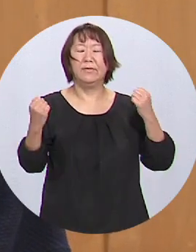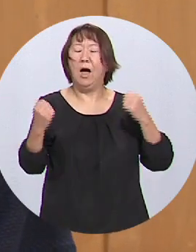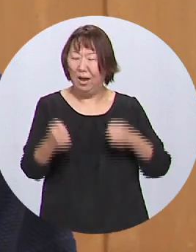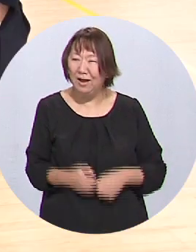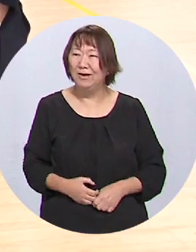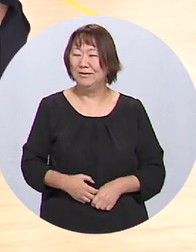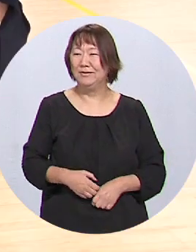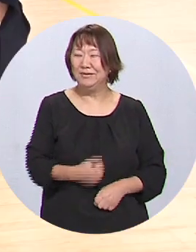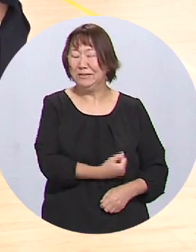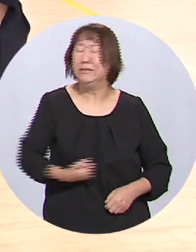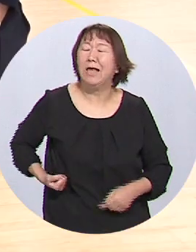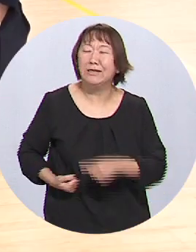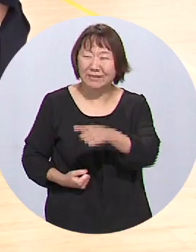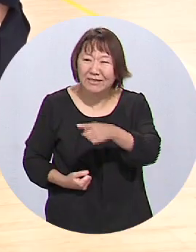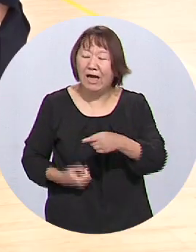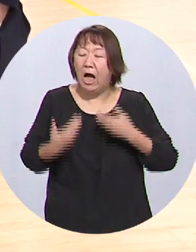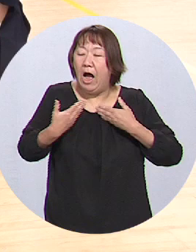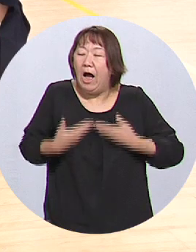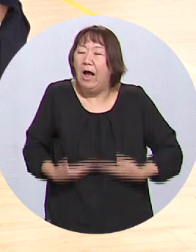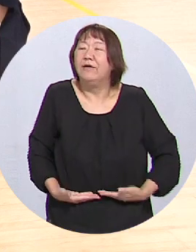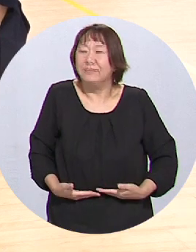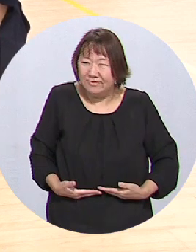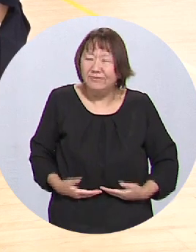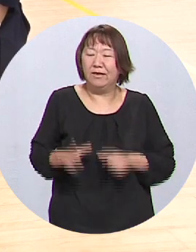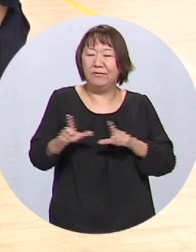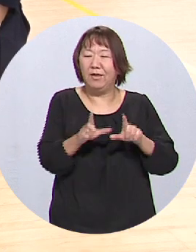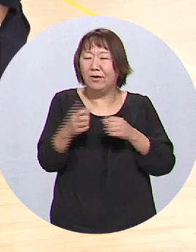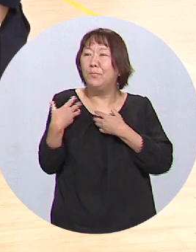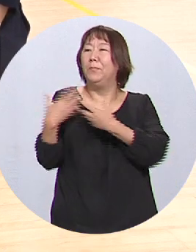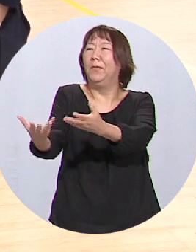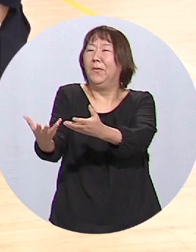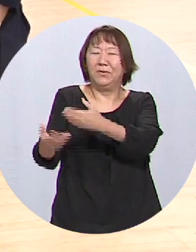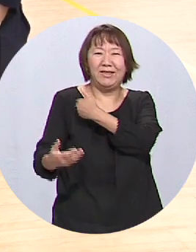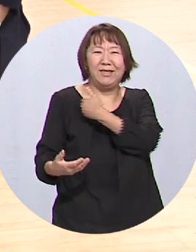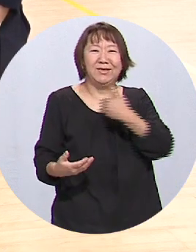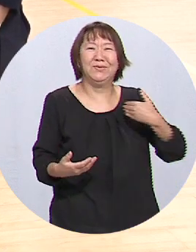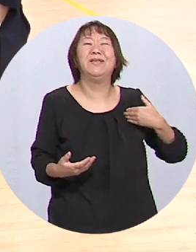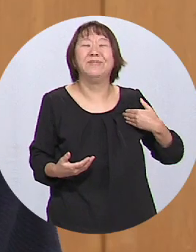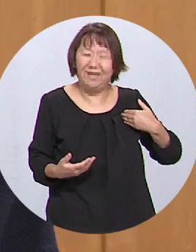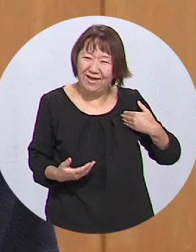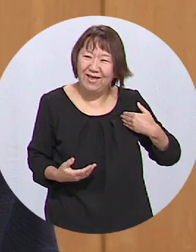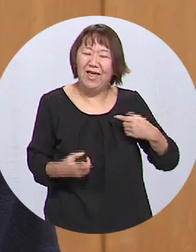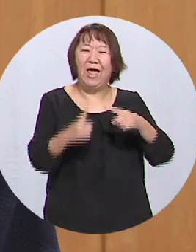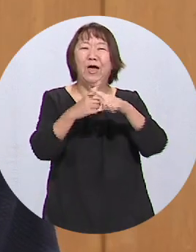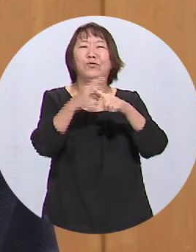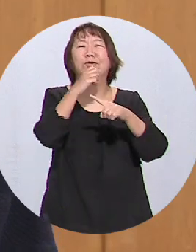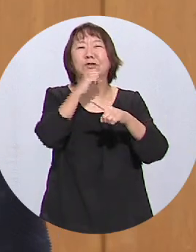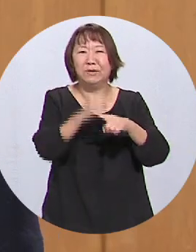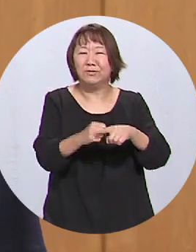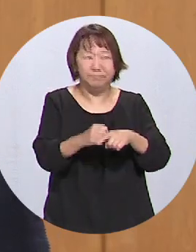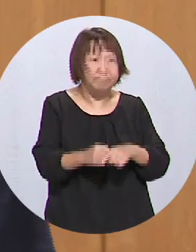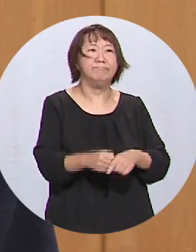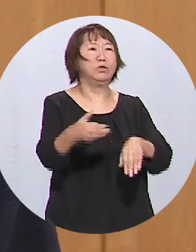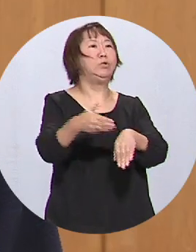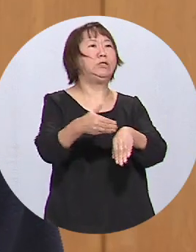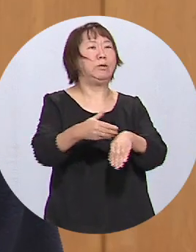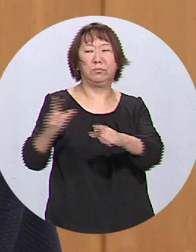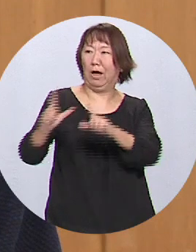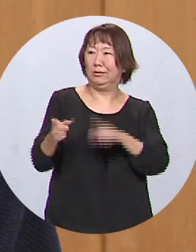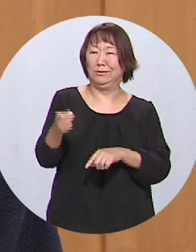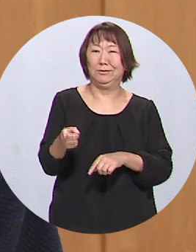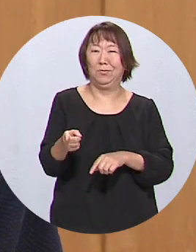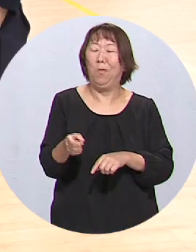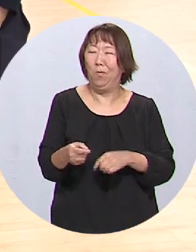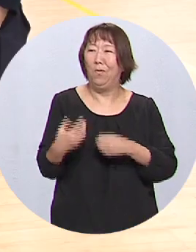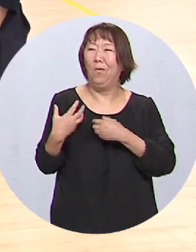潔いな、やっぱ安心してこう治安を任せられますそういう方々の方がクリスマスも一言で筋トレしますって言ってくれる人